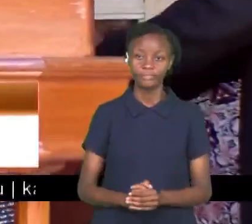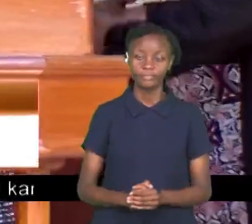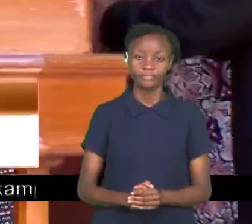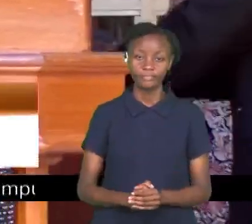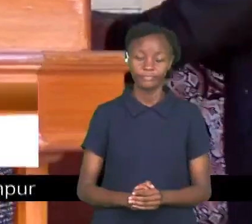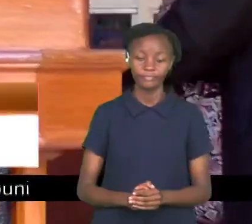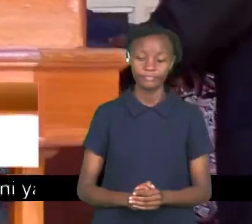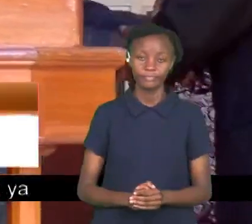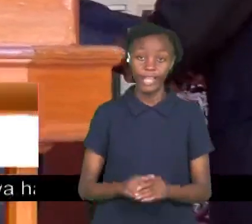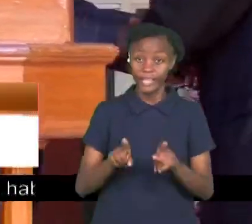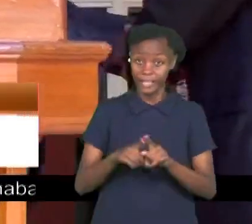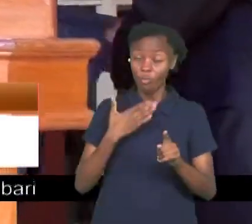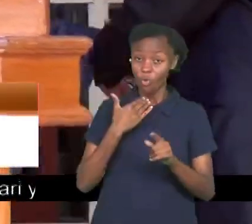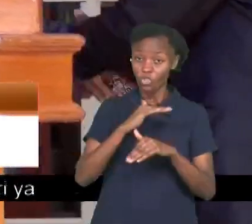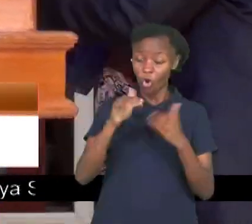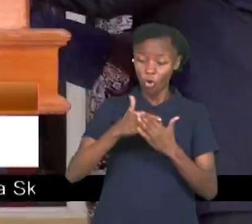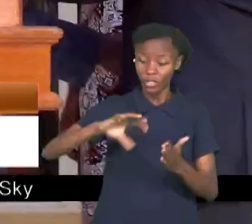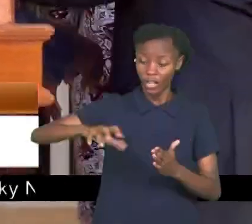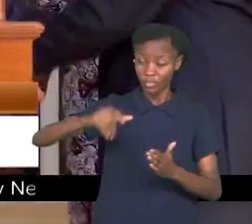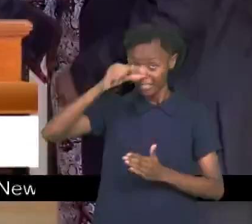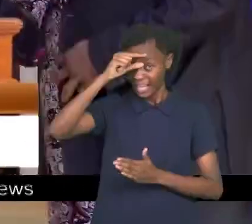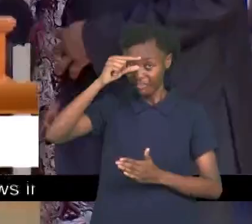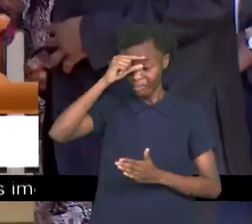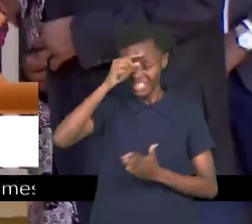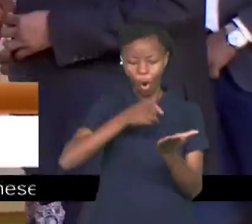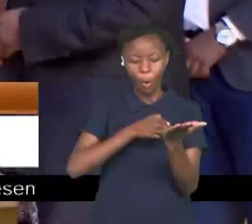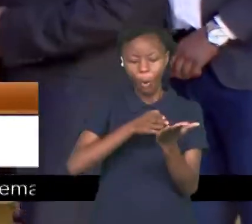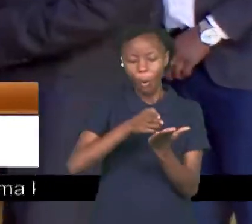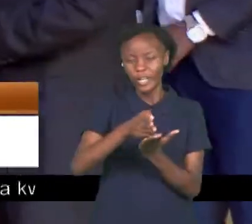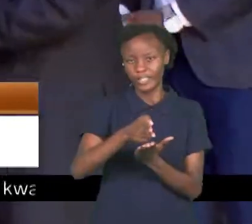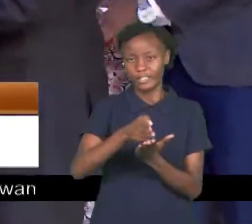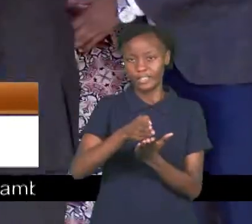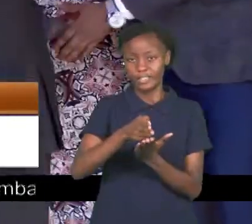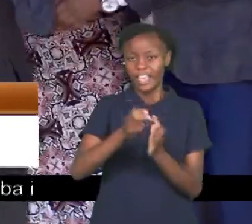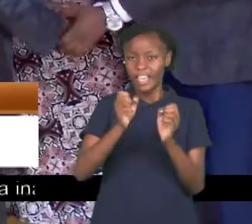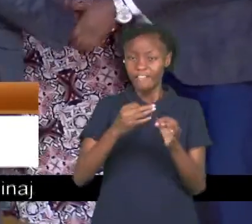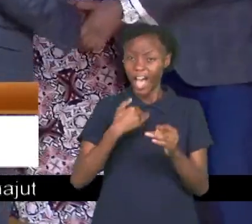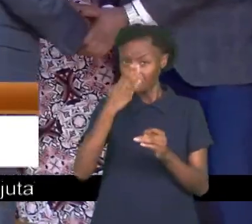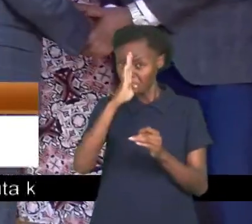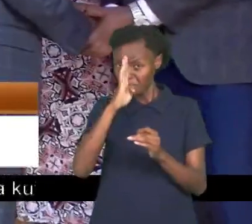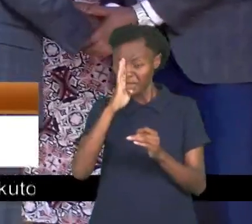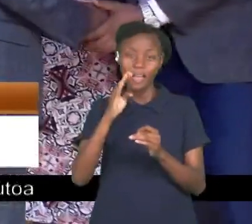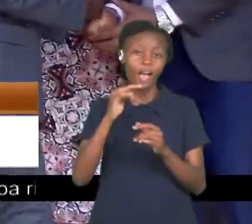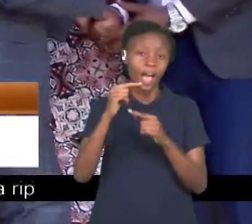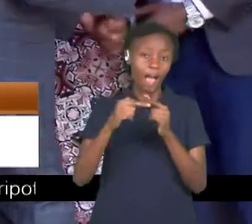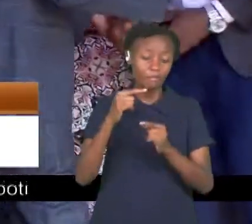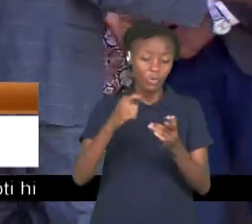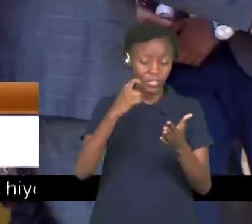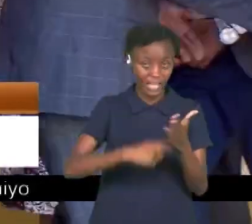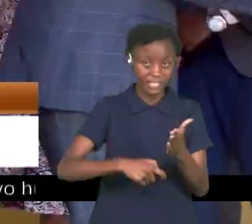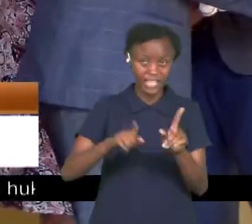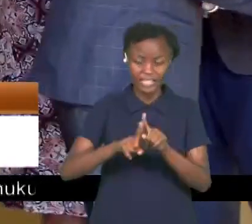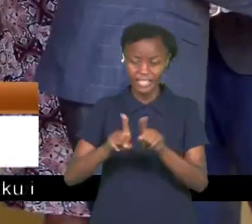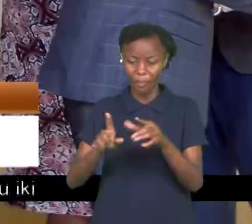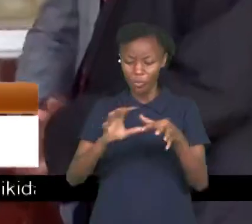Vilevile KRA imezitaka serikali za kaunti kuwa wazi kuhusiana na utata wote ule unaohusiana na utoaji ushuru ili mamlaka hiyo ishirikiane nao